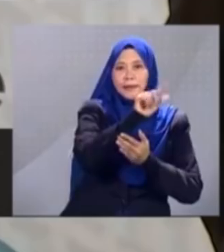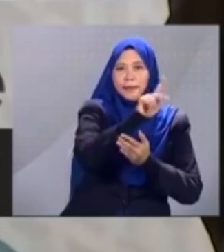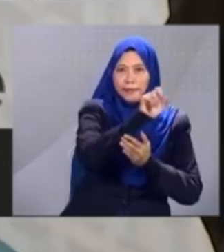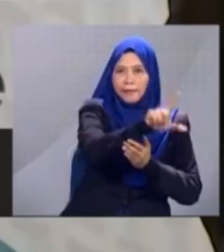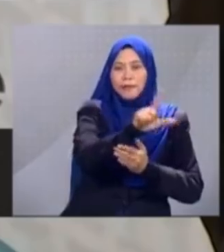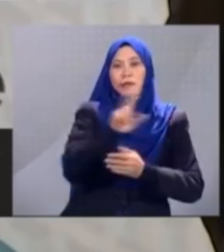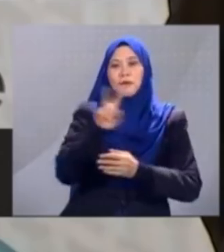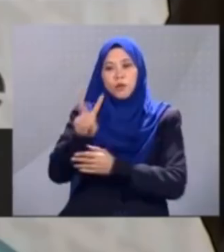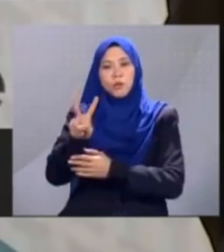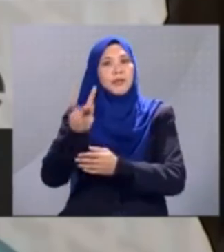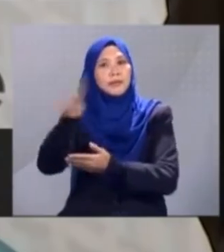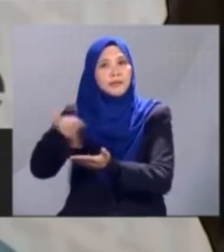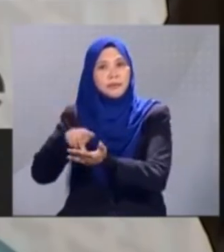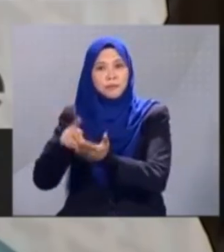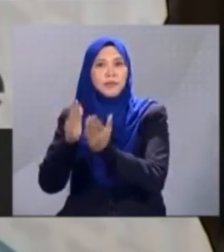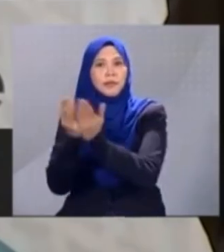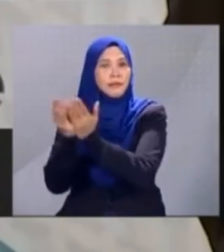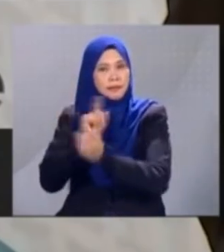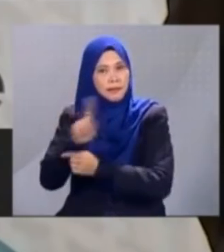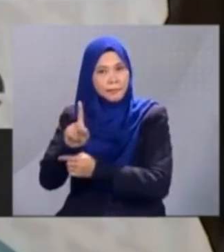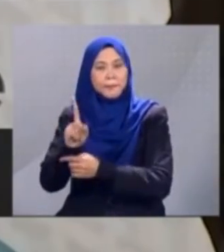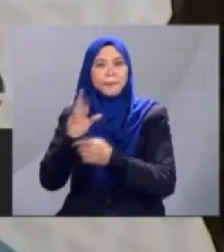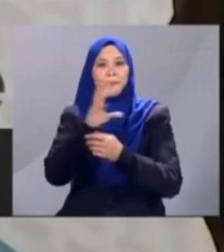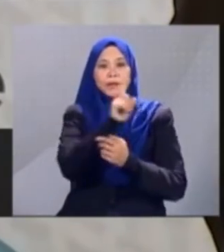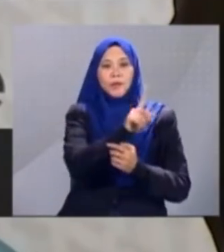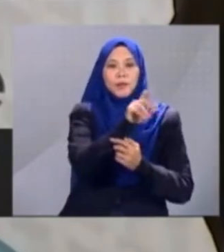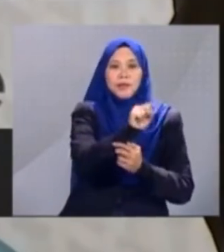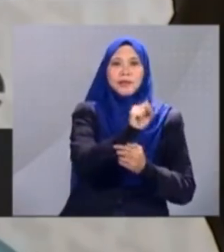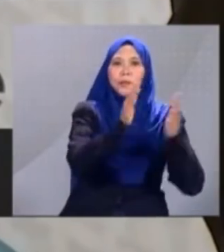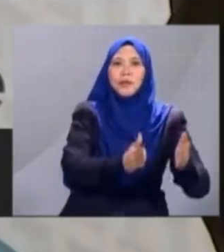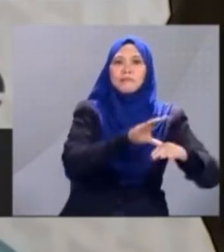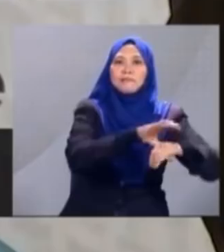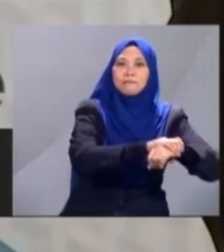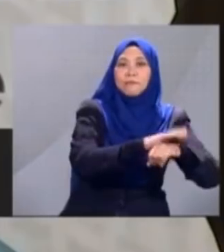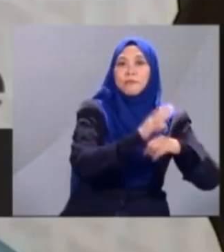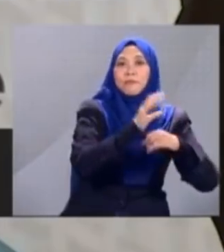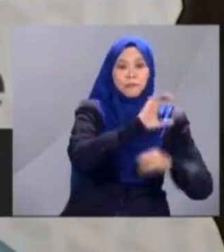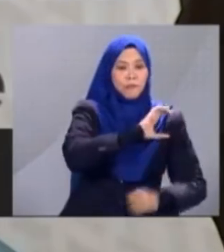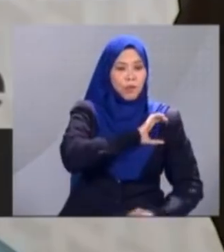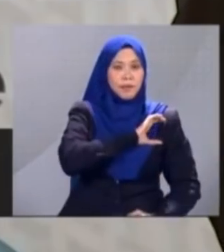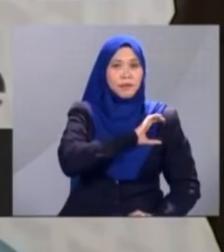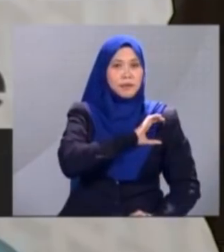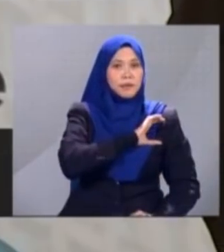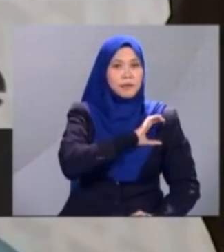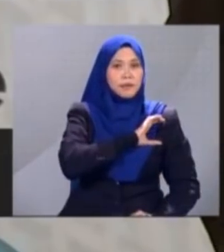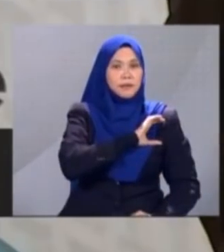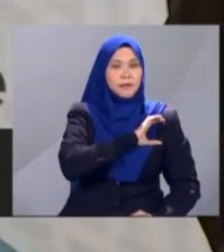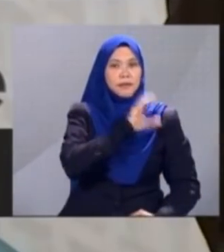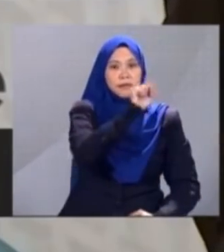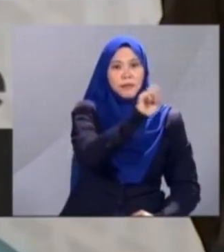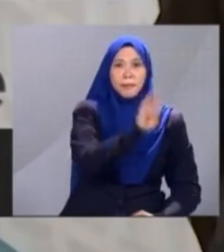saringan Madrasah Tafiz, 1 kes orang kena tahan di Ibu Pejabat Polis di Sabak